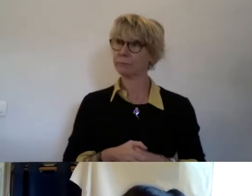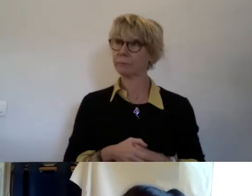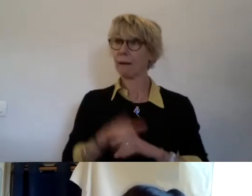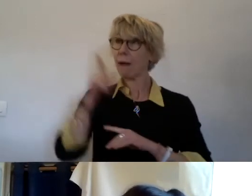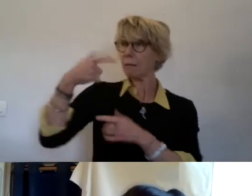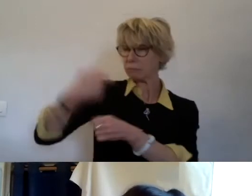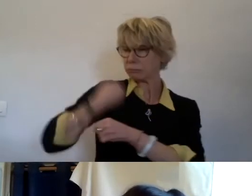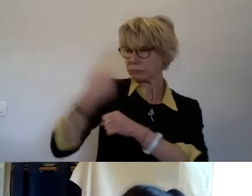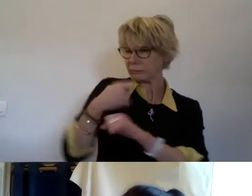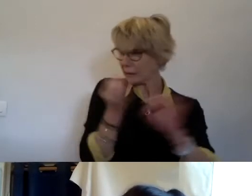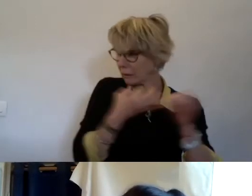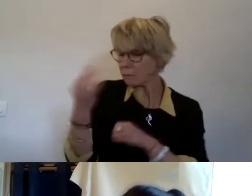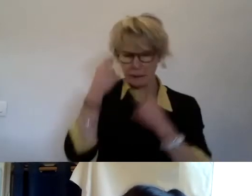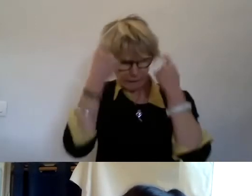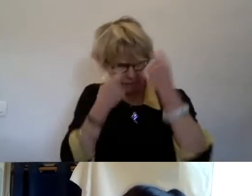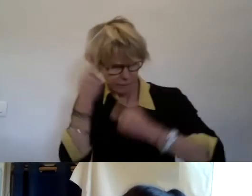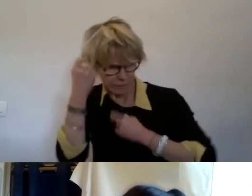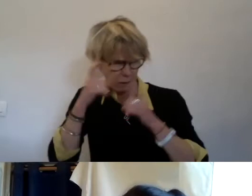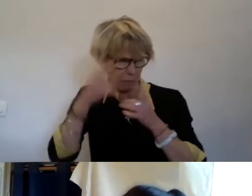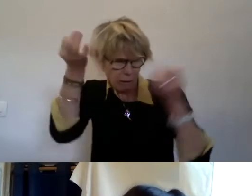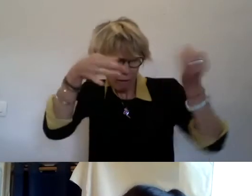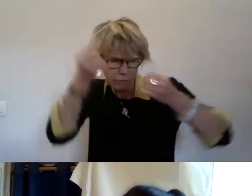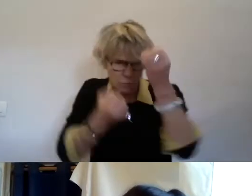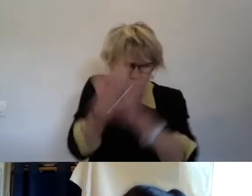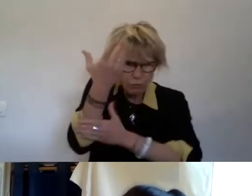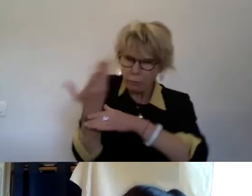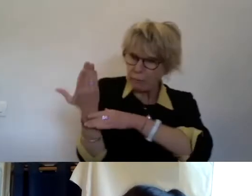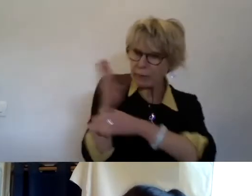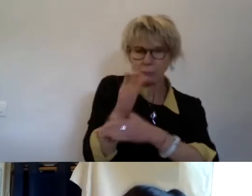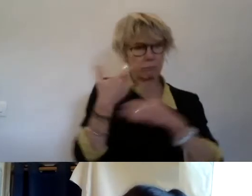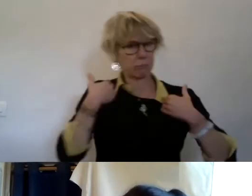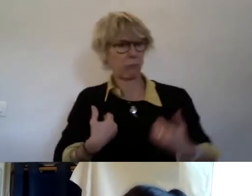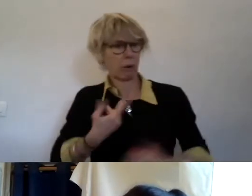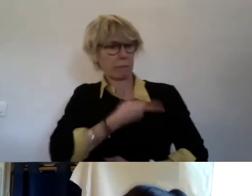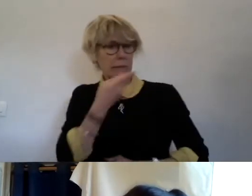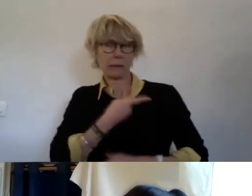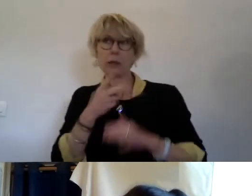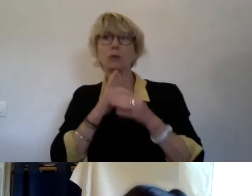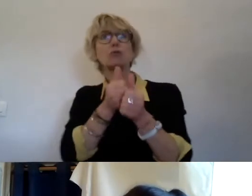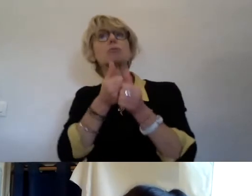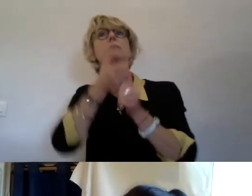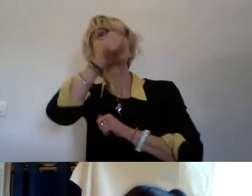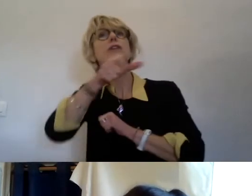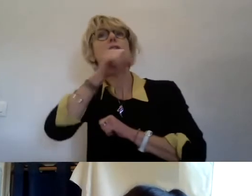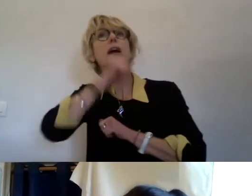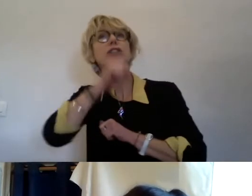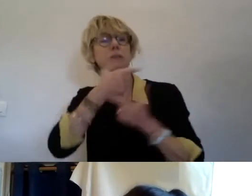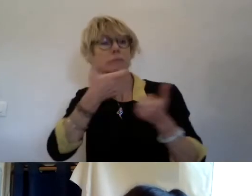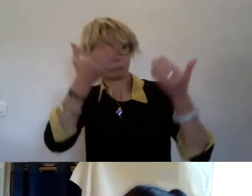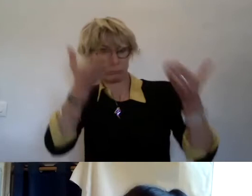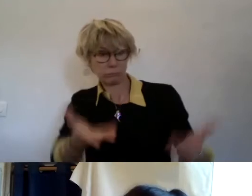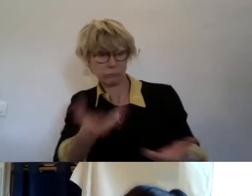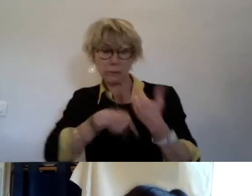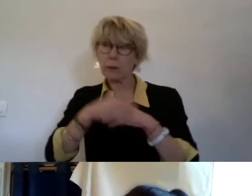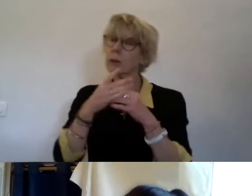à réfléchir et à innover. Alors moi, je suis médecin, hein, je suis gériatre et je travaille à l'hôpital, donc je peux témoigner par rapport à mon